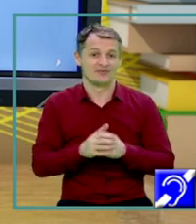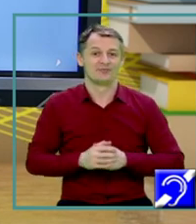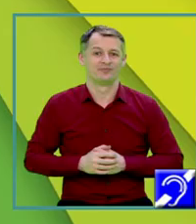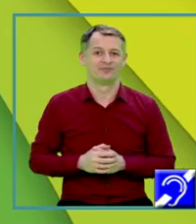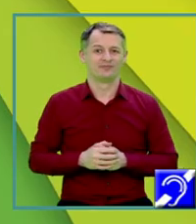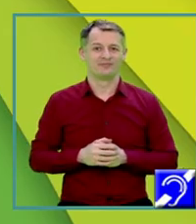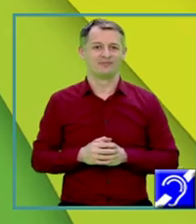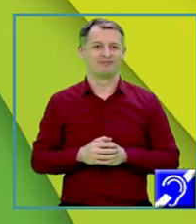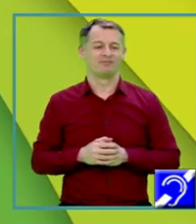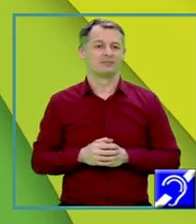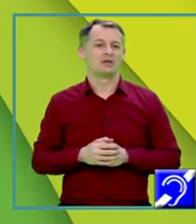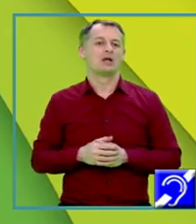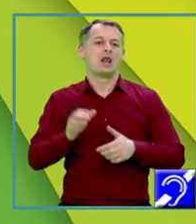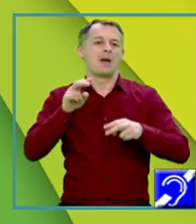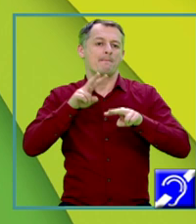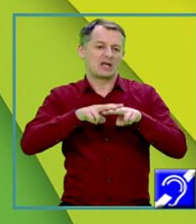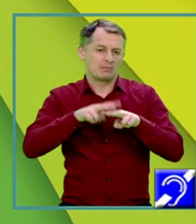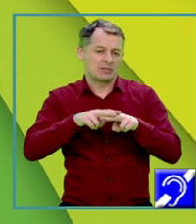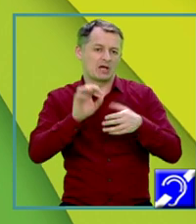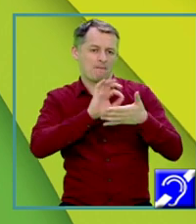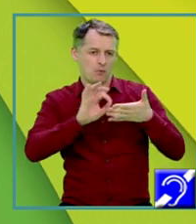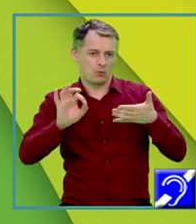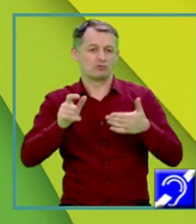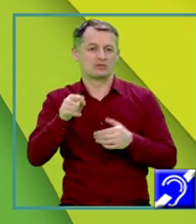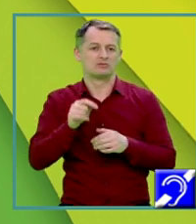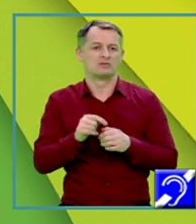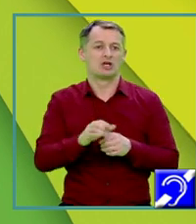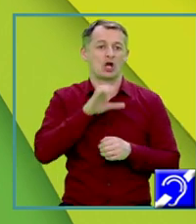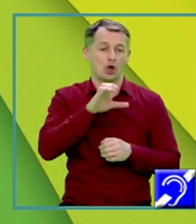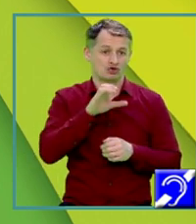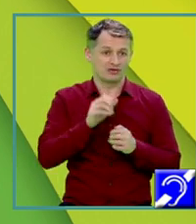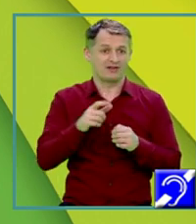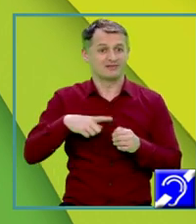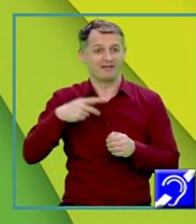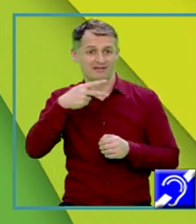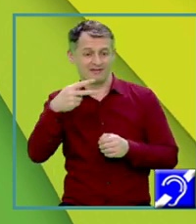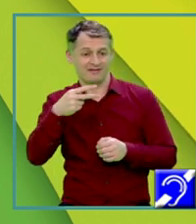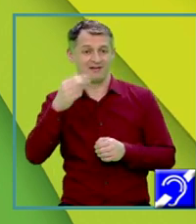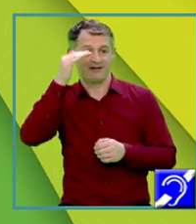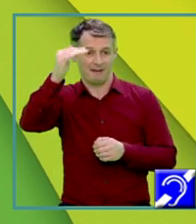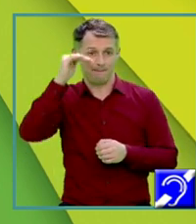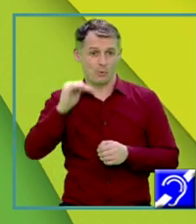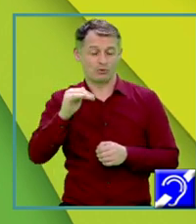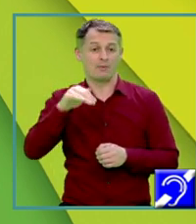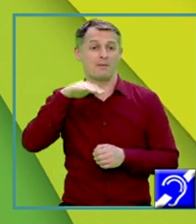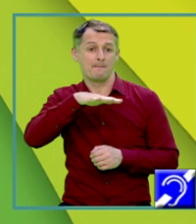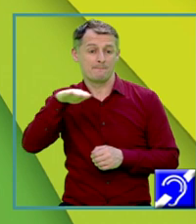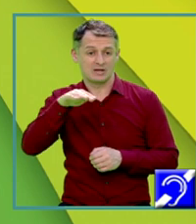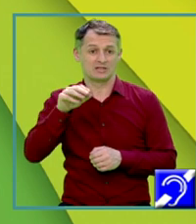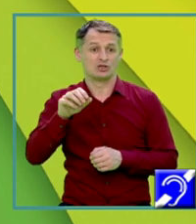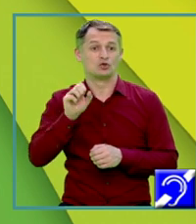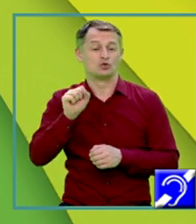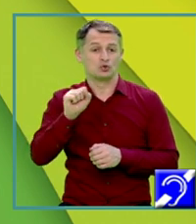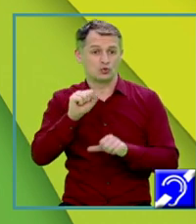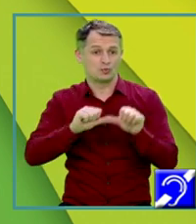soluție. Formula matematică este: concentrația este egală cu raportul dintre masa de substanță